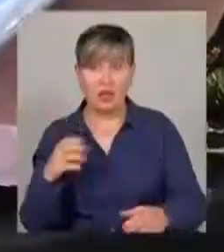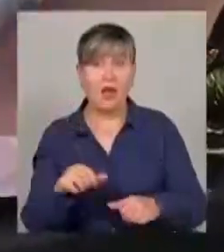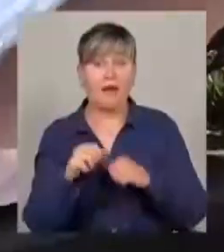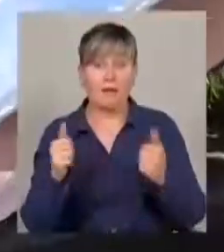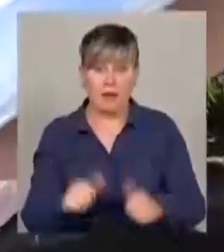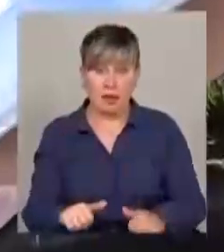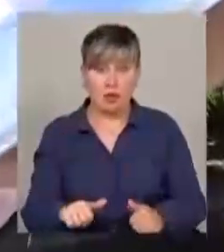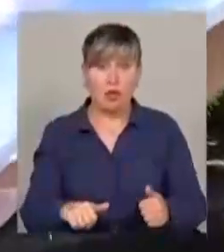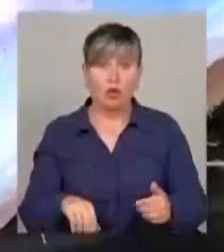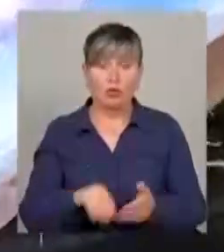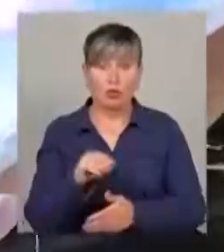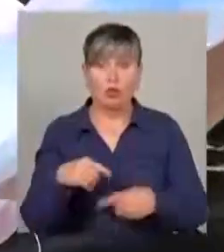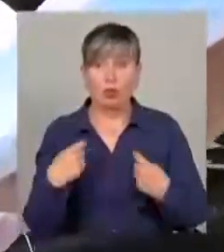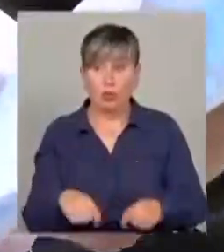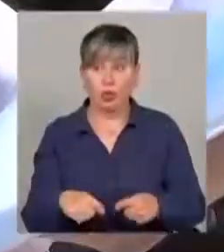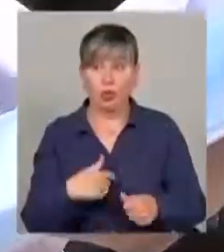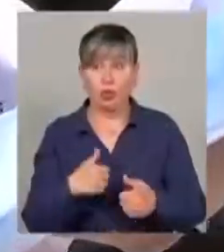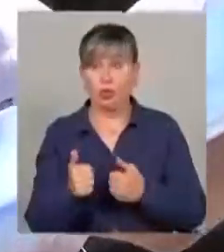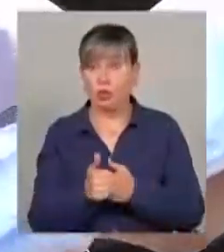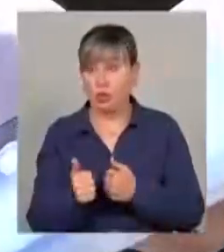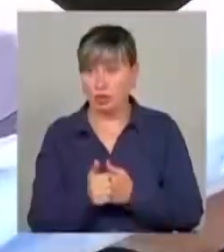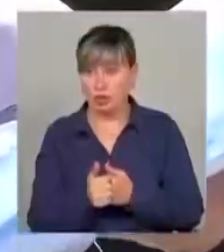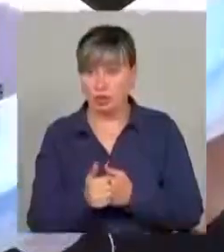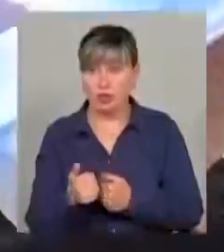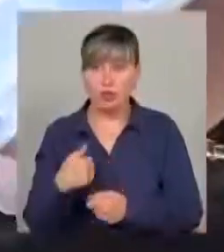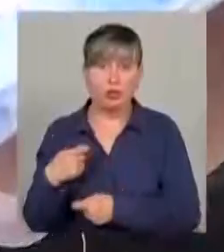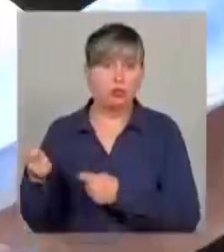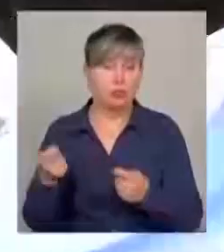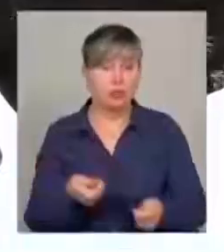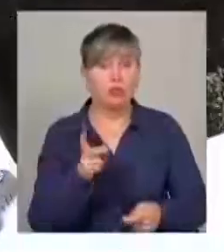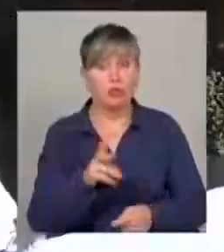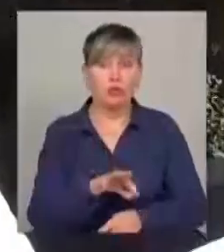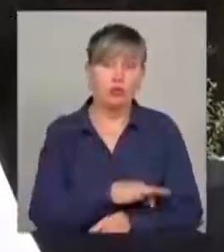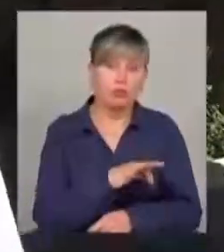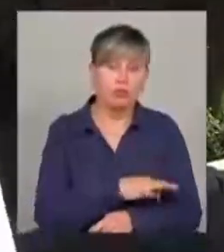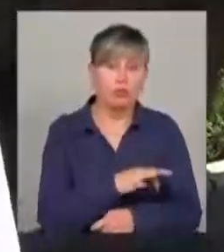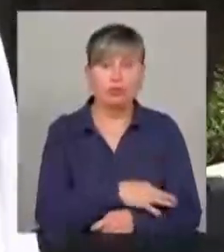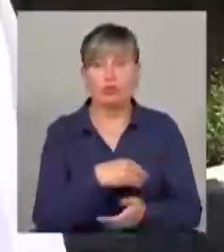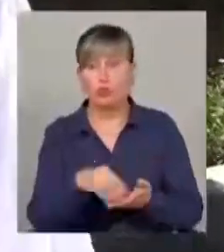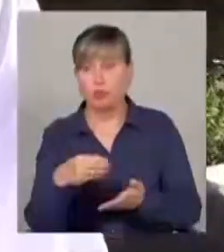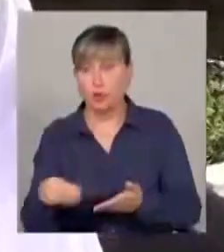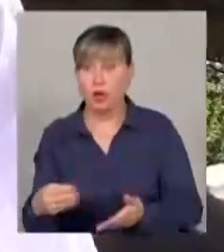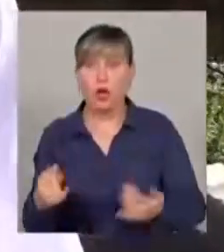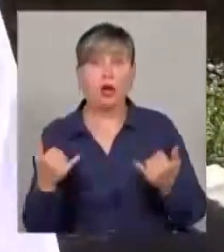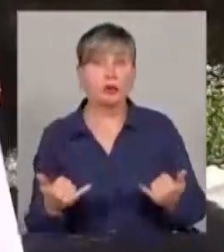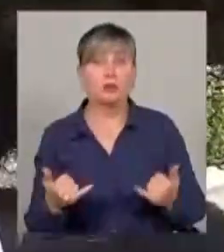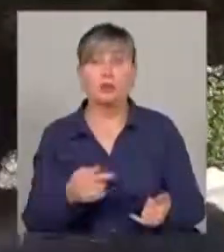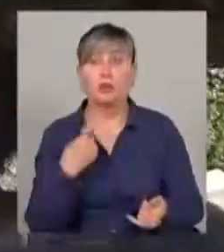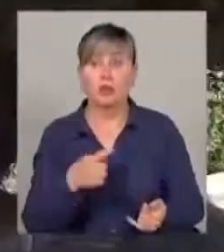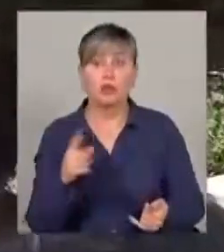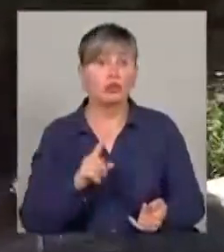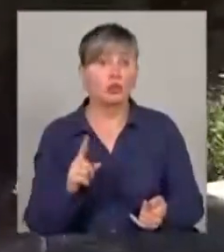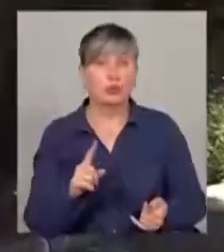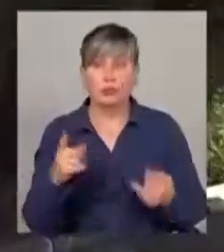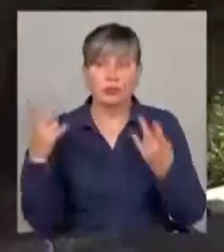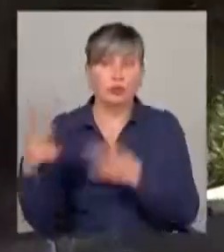оформить купли-продажи. Я соседа, допустим, приводила. Кто-то муж, жену покупал эти бутики. А теперь говорят, что они